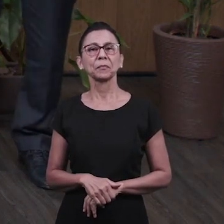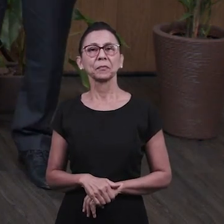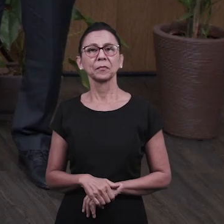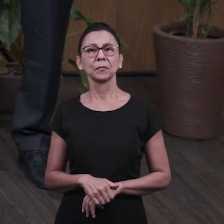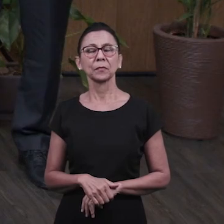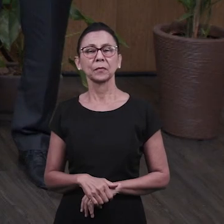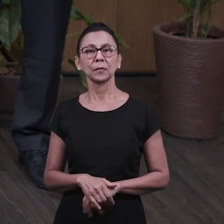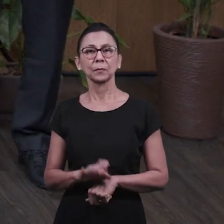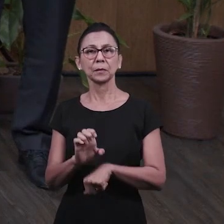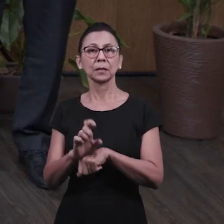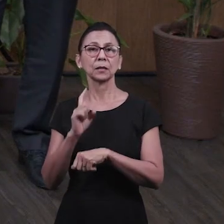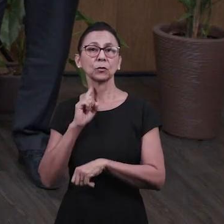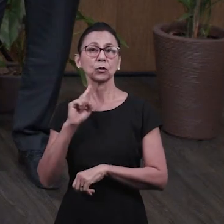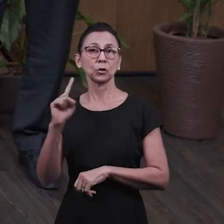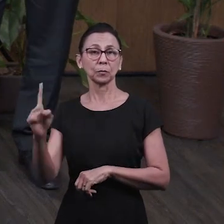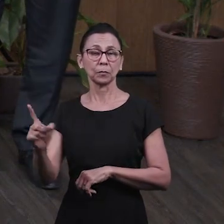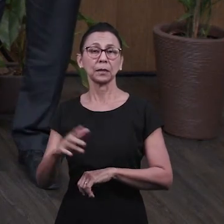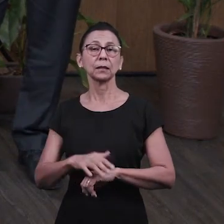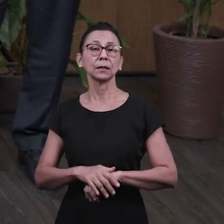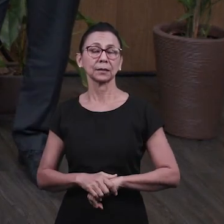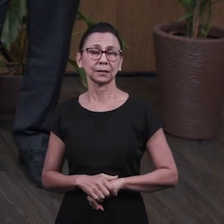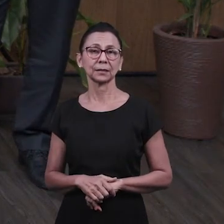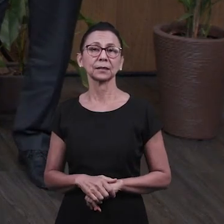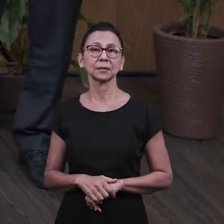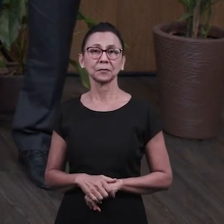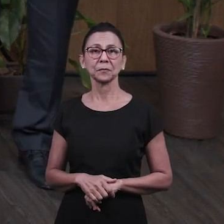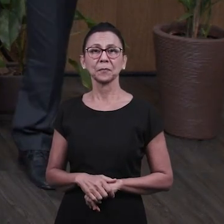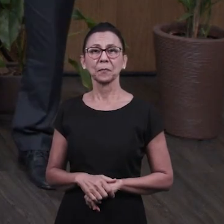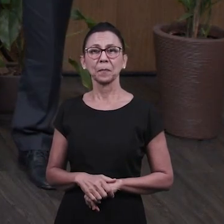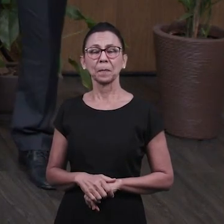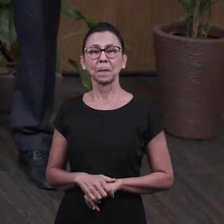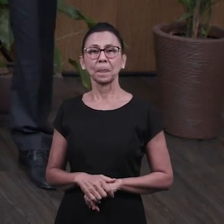Un autre message est venu aussi de Minas Gerais,